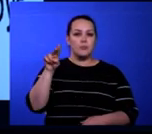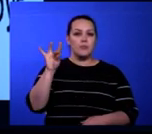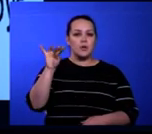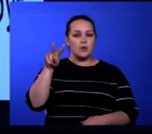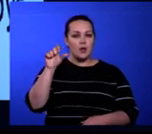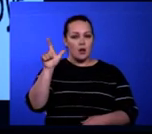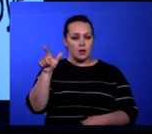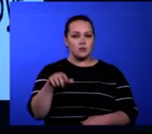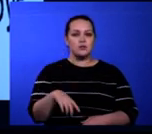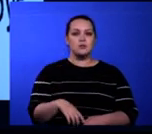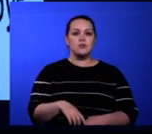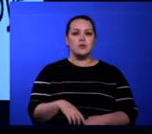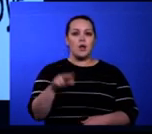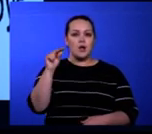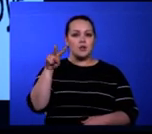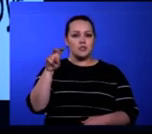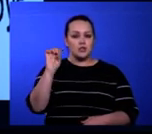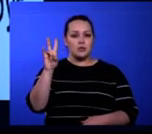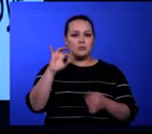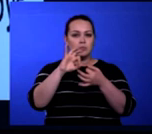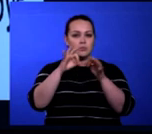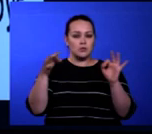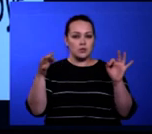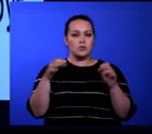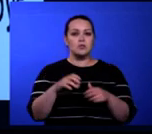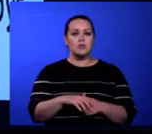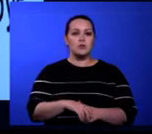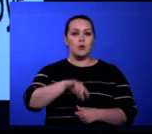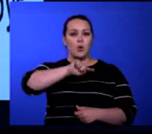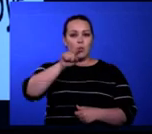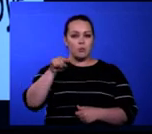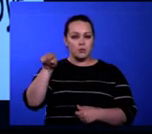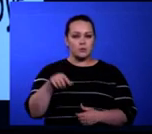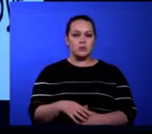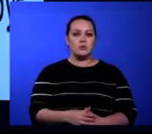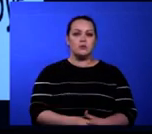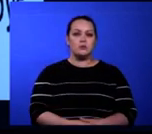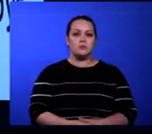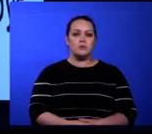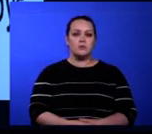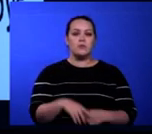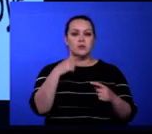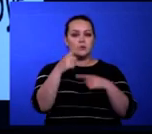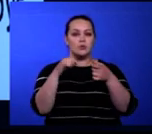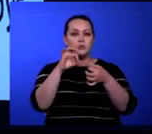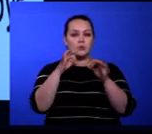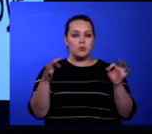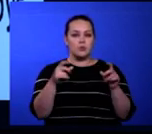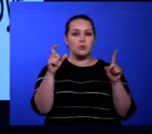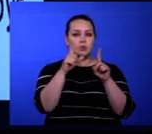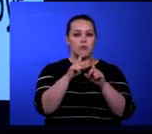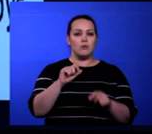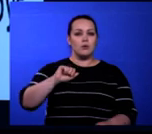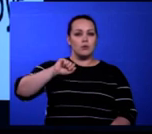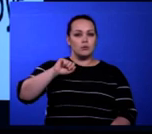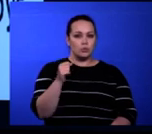член предложения – определение. Следующее предложение. Мы говорим слово «друг» и «враг»